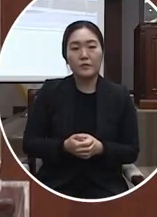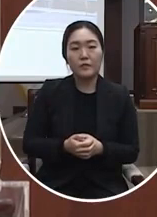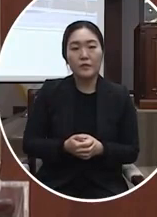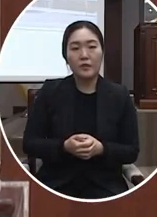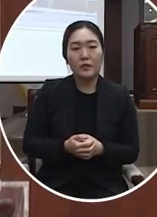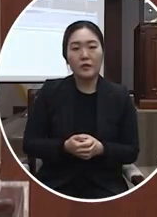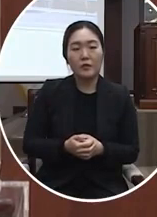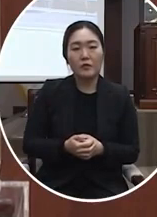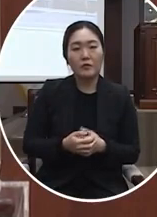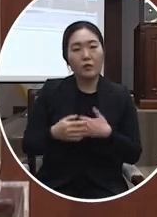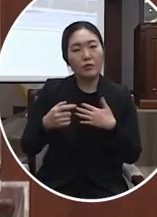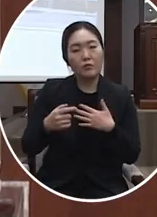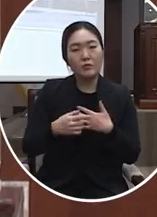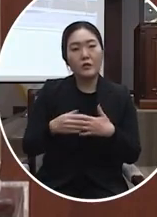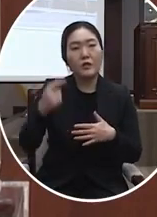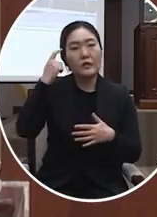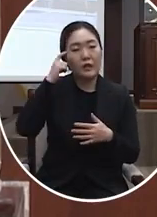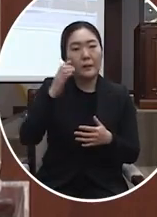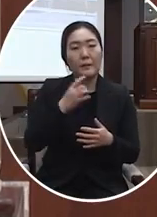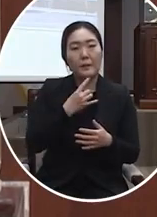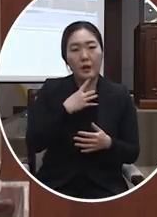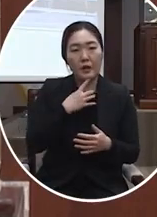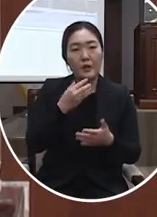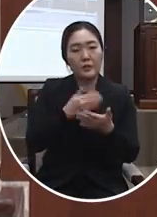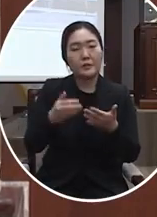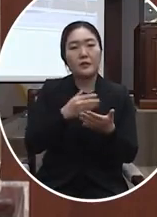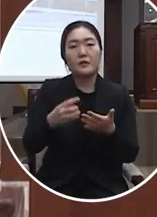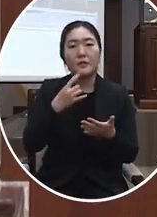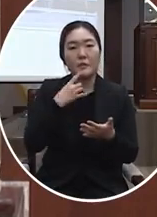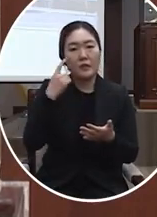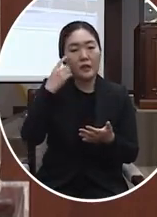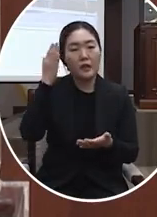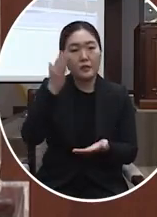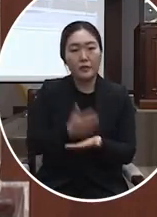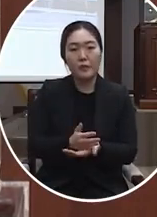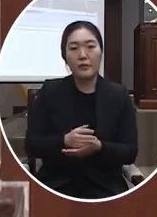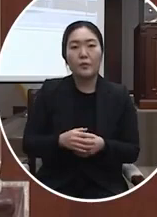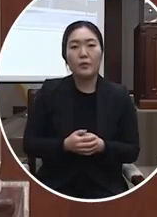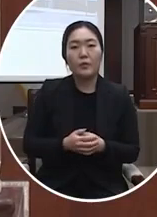어감이나 이미지만 고려한 노원구민의 전당으로 명칭 변경만